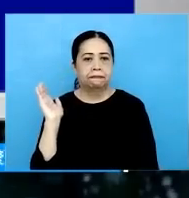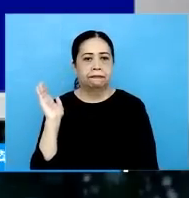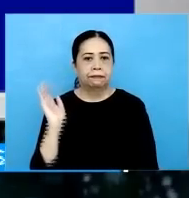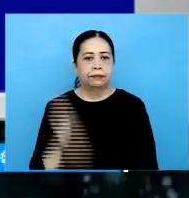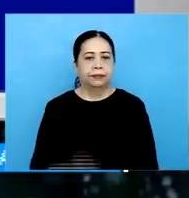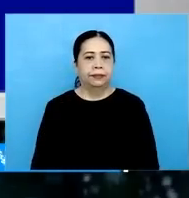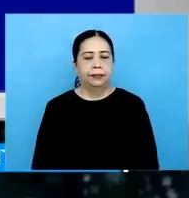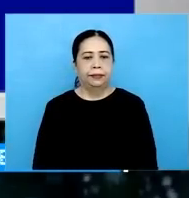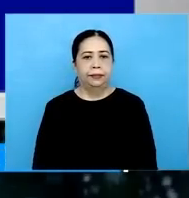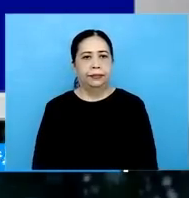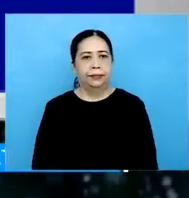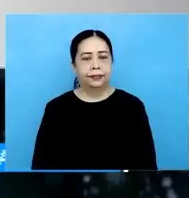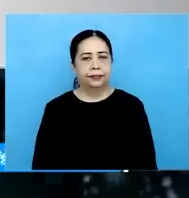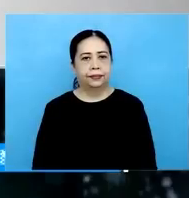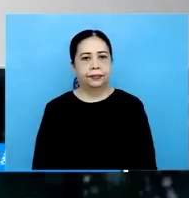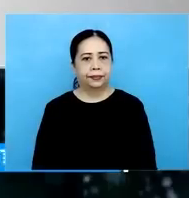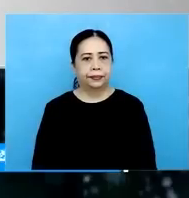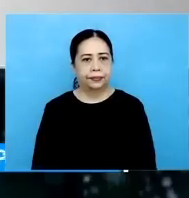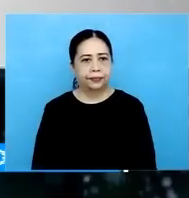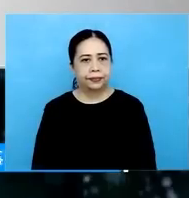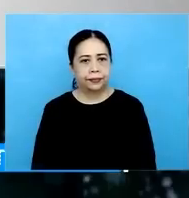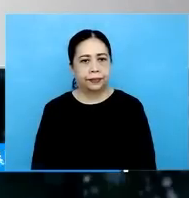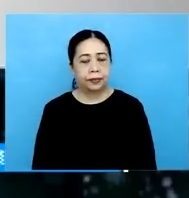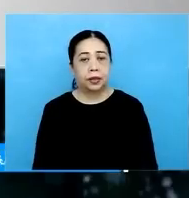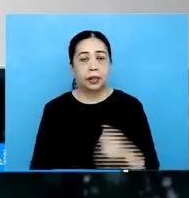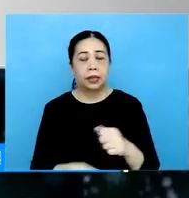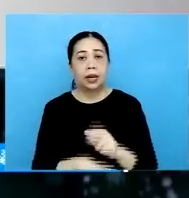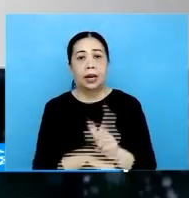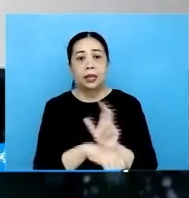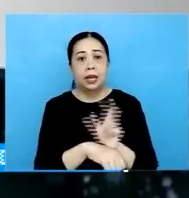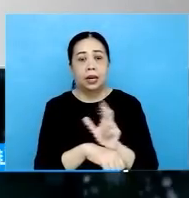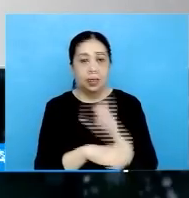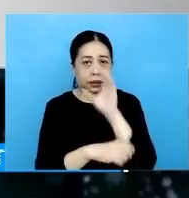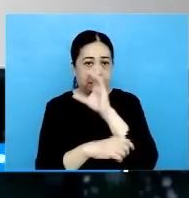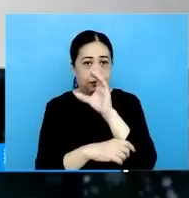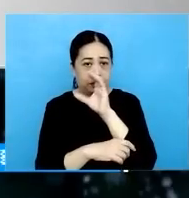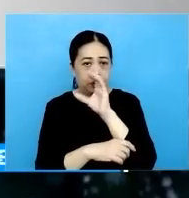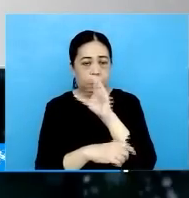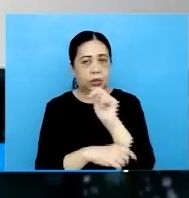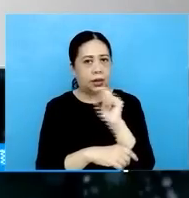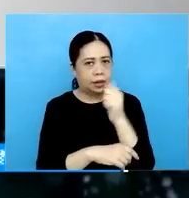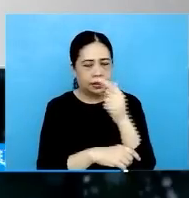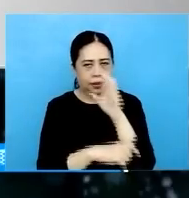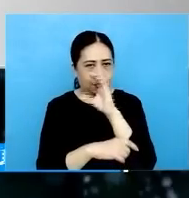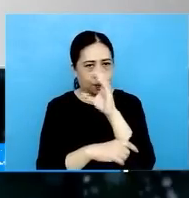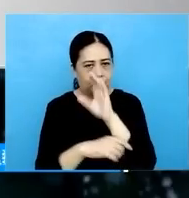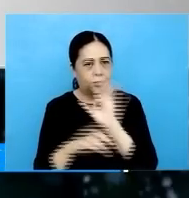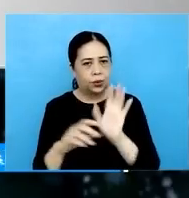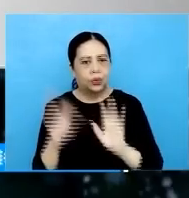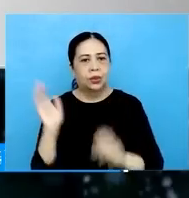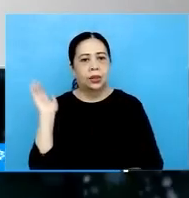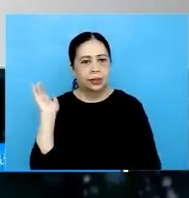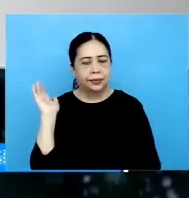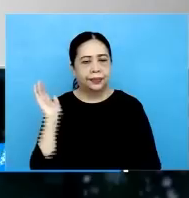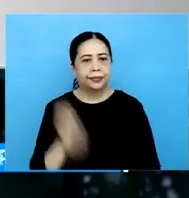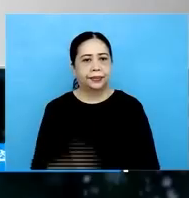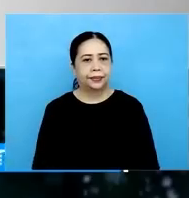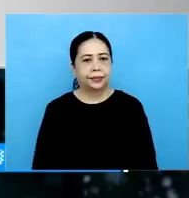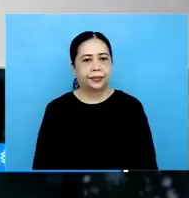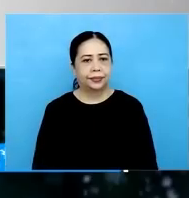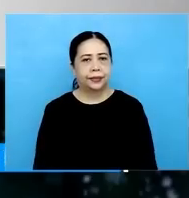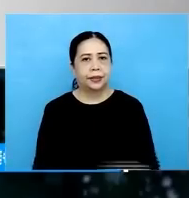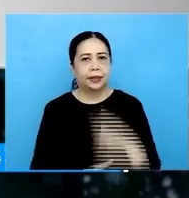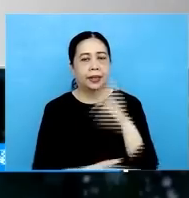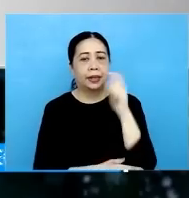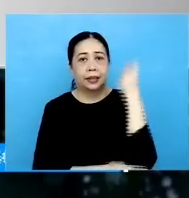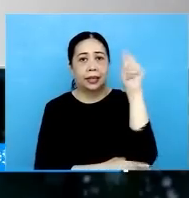Consolacion, Alcoy at Liloan. Sa Naga, Cebu naman, mula elementary hanggang high school lang ang sakop ng suspensyon. Habang sa